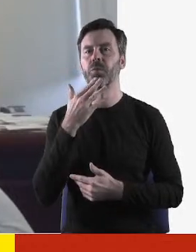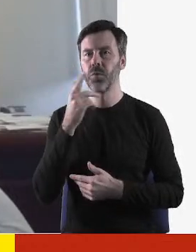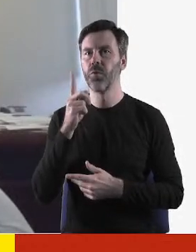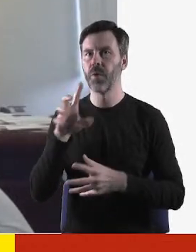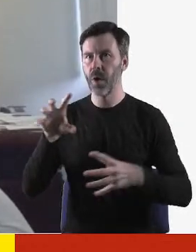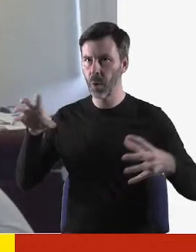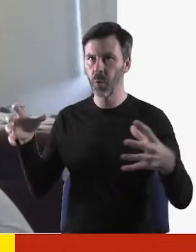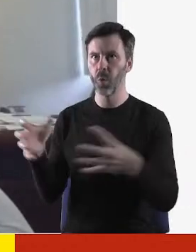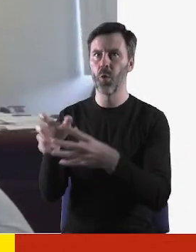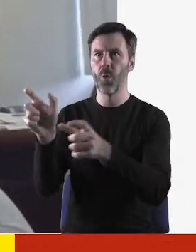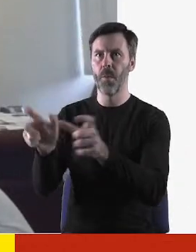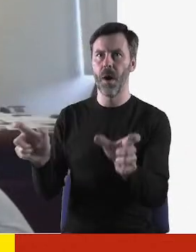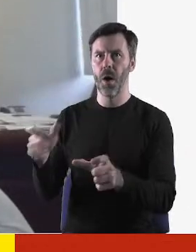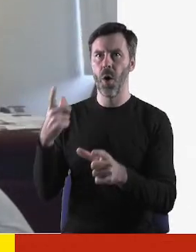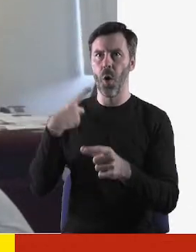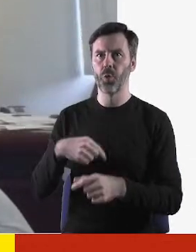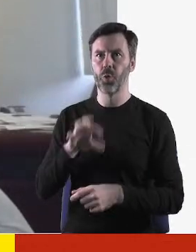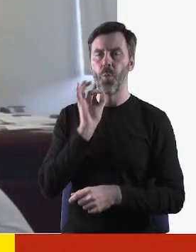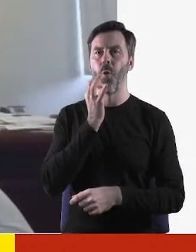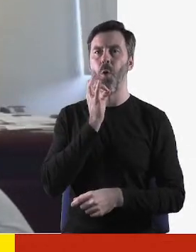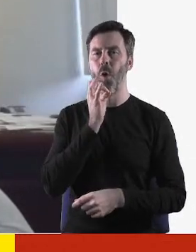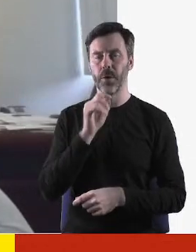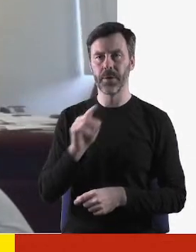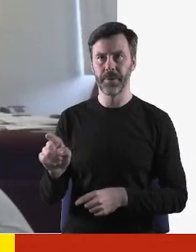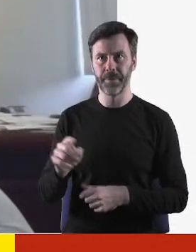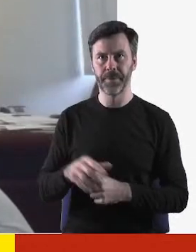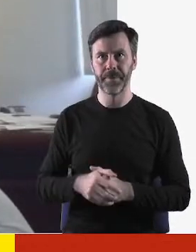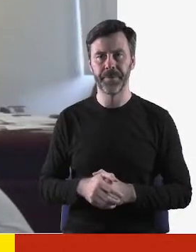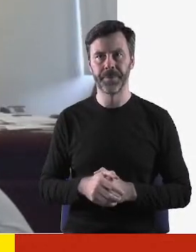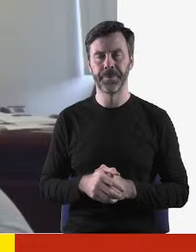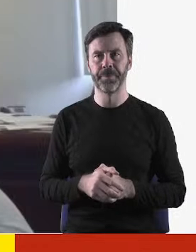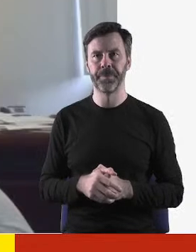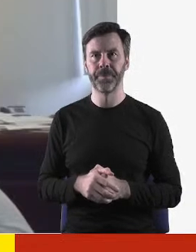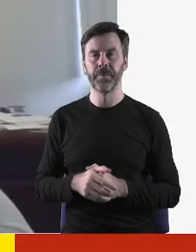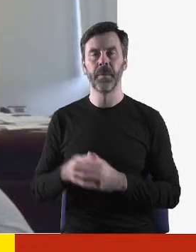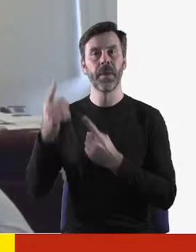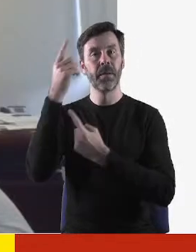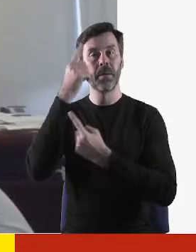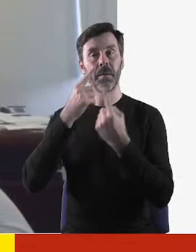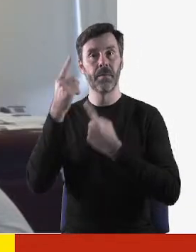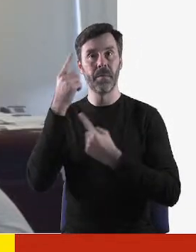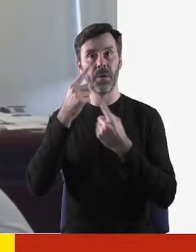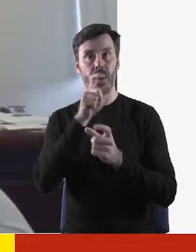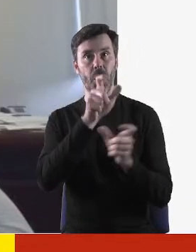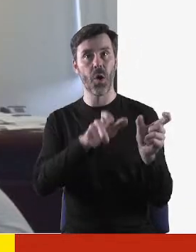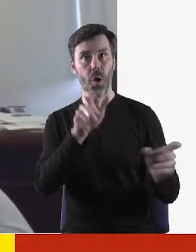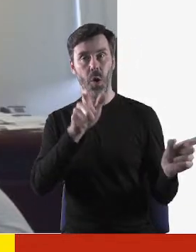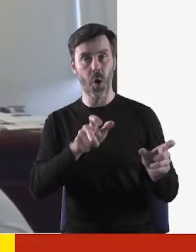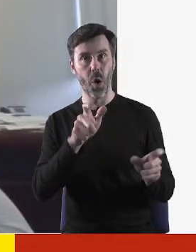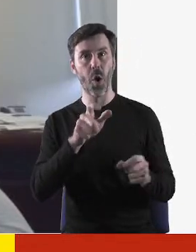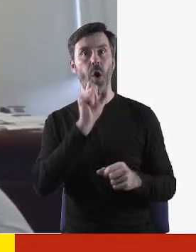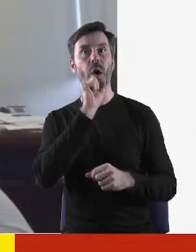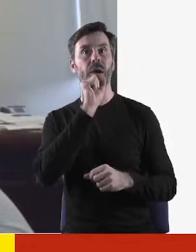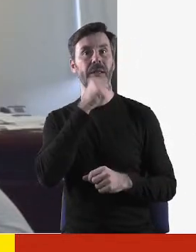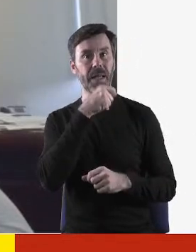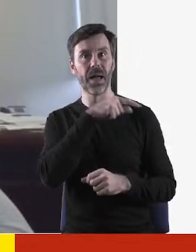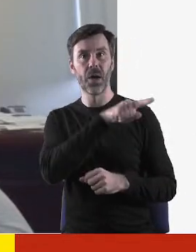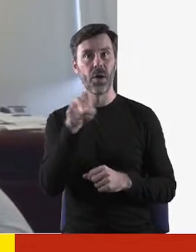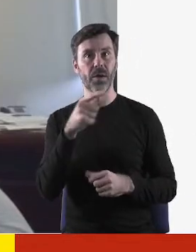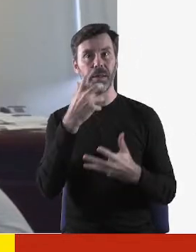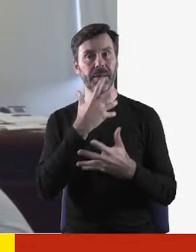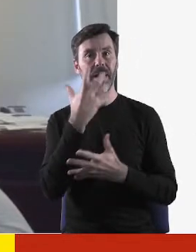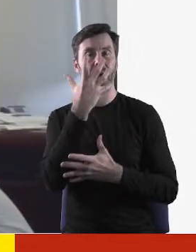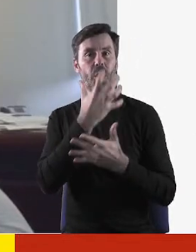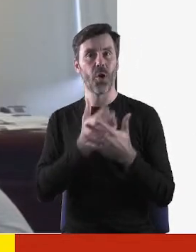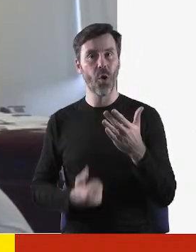którą obserwuję, a wydaje mi się, że seniorzy chętniej korzystali do tej